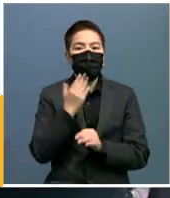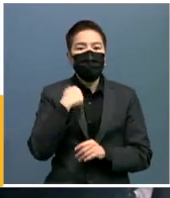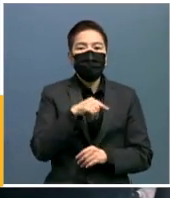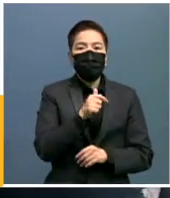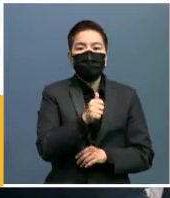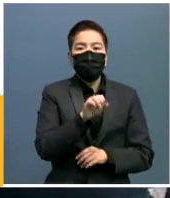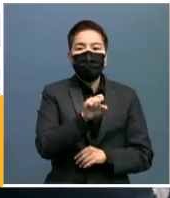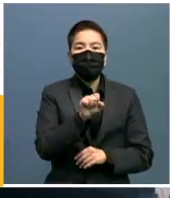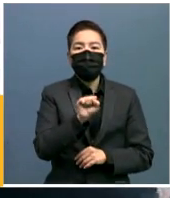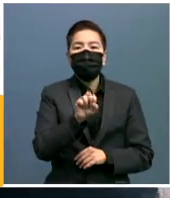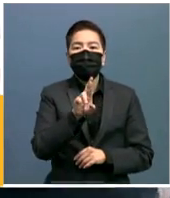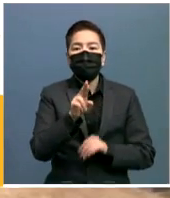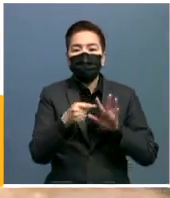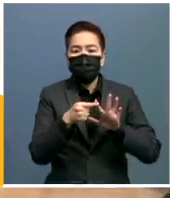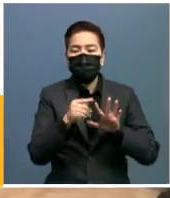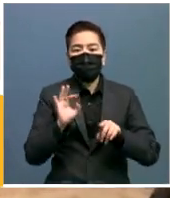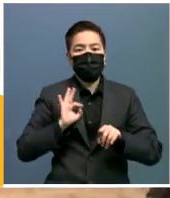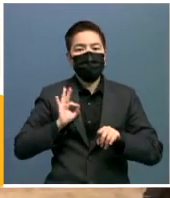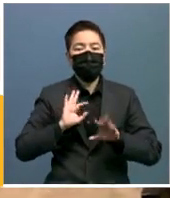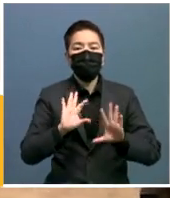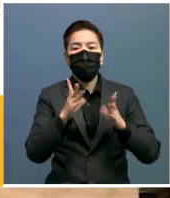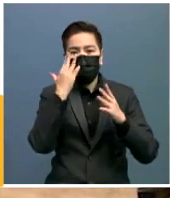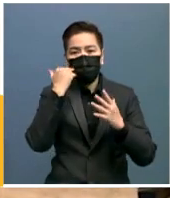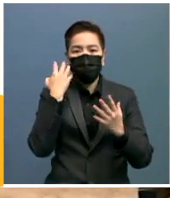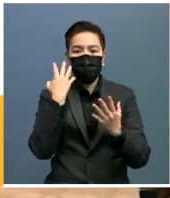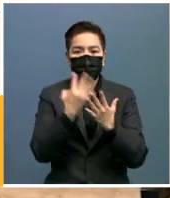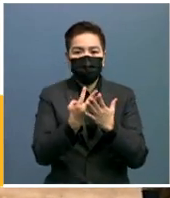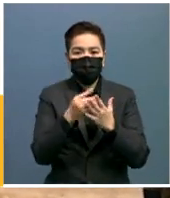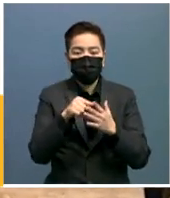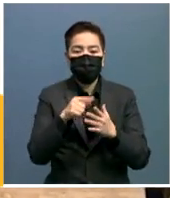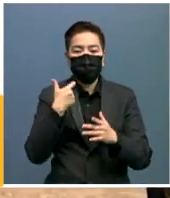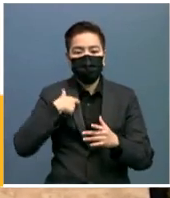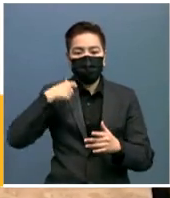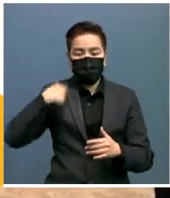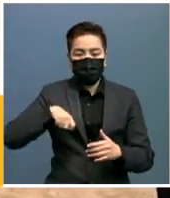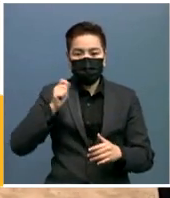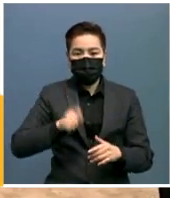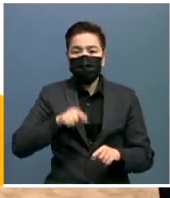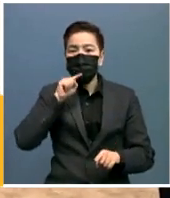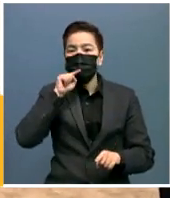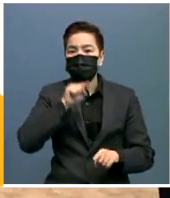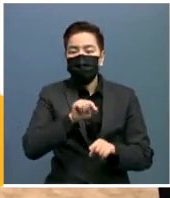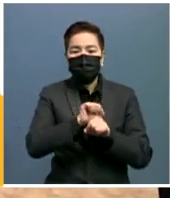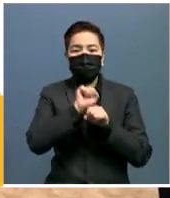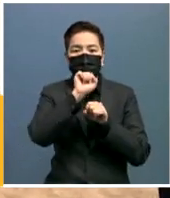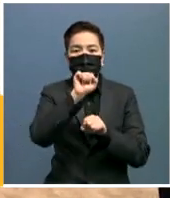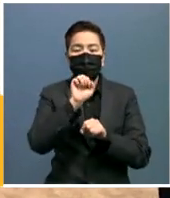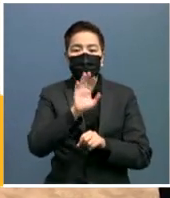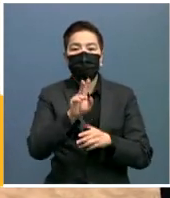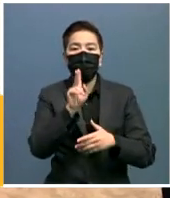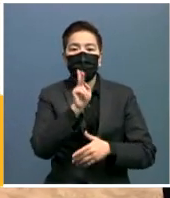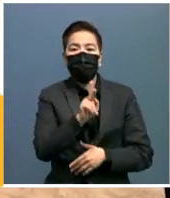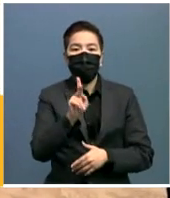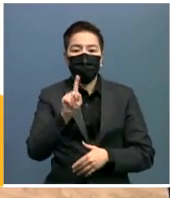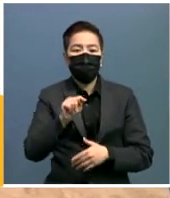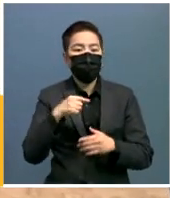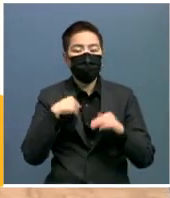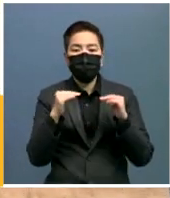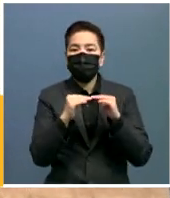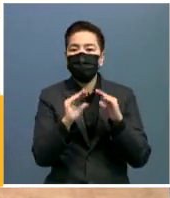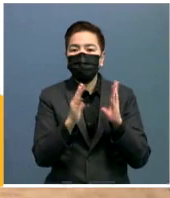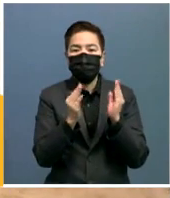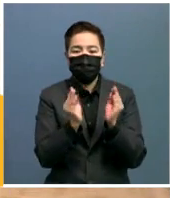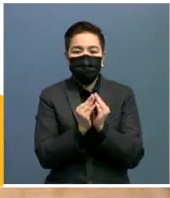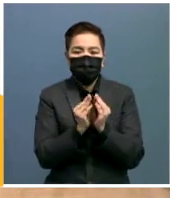สมชัยเนื่องจากสมาชิกภาพของนายอิสระสมชัยนั้นสิ้นสุดนี้นะครับตามประกาศของคณะกรรมการการเลือกตั้งเรื่อง